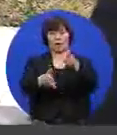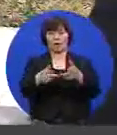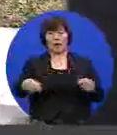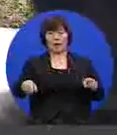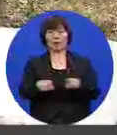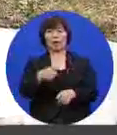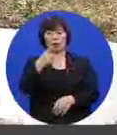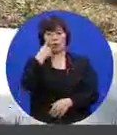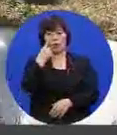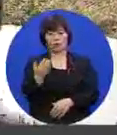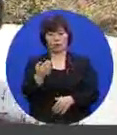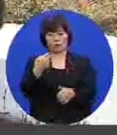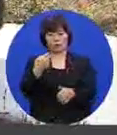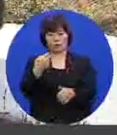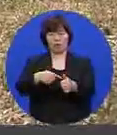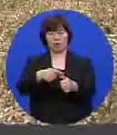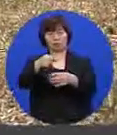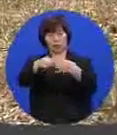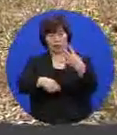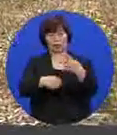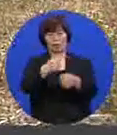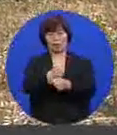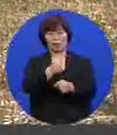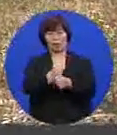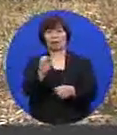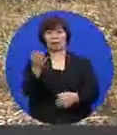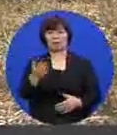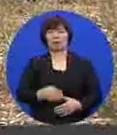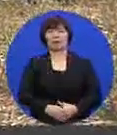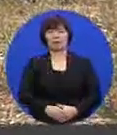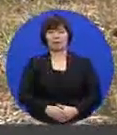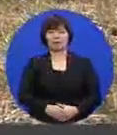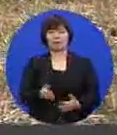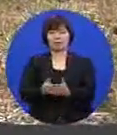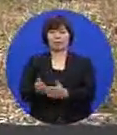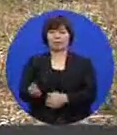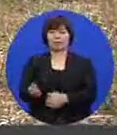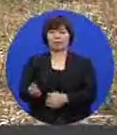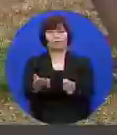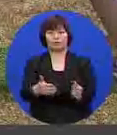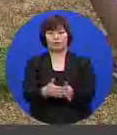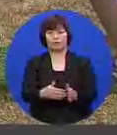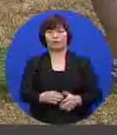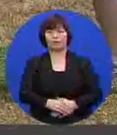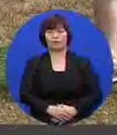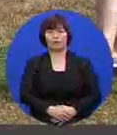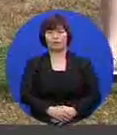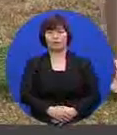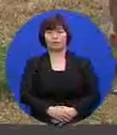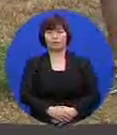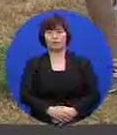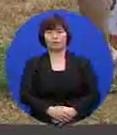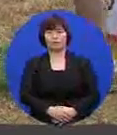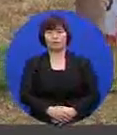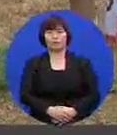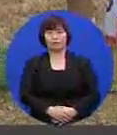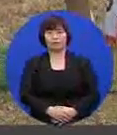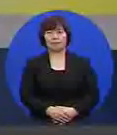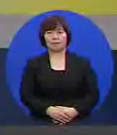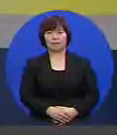추진하고 예비교사의 체육교육 프로그램도 운영하기로 했습니다. JTV 뉴스 오정현입니다.